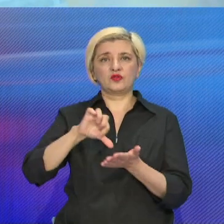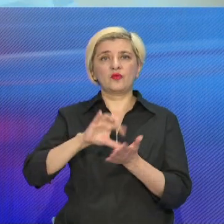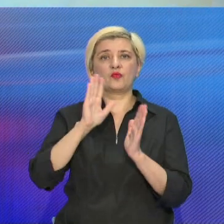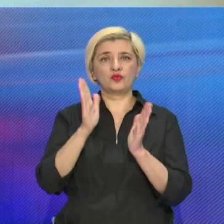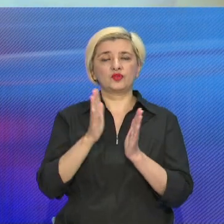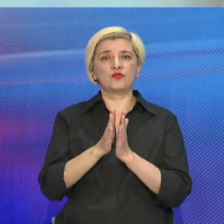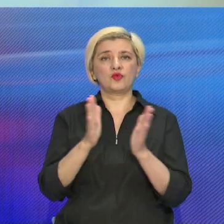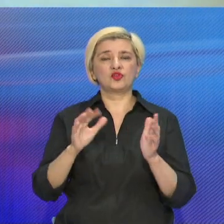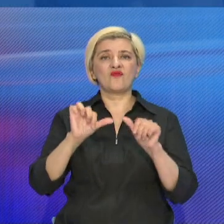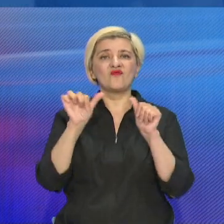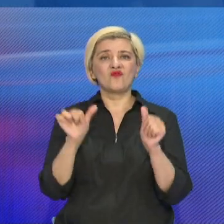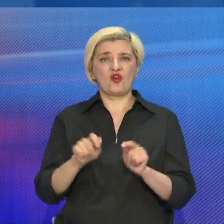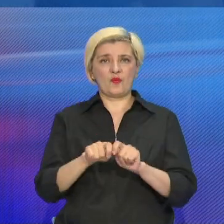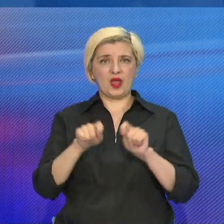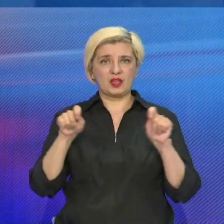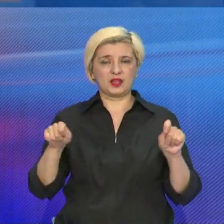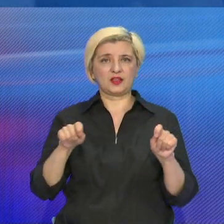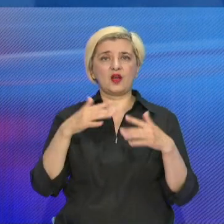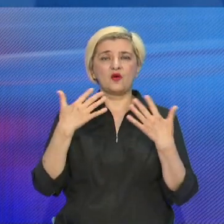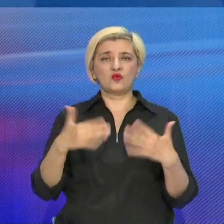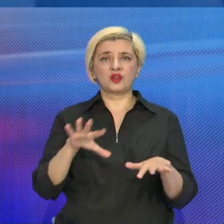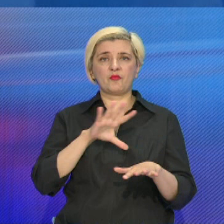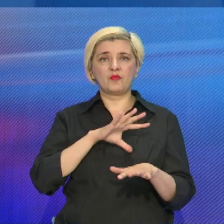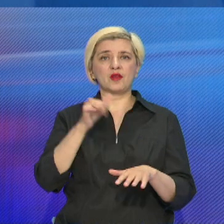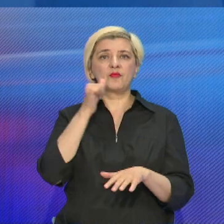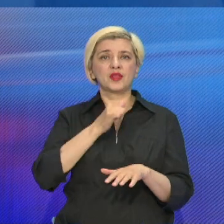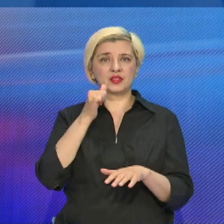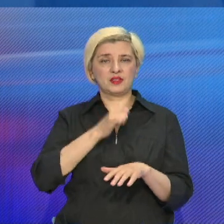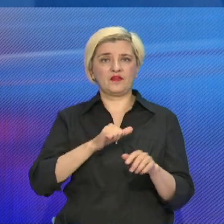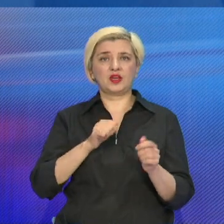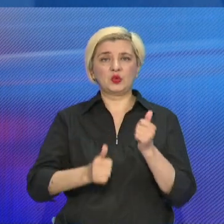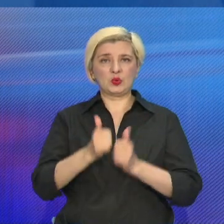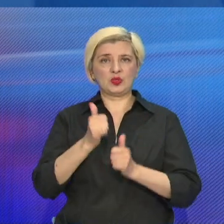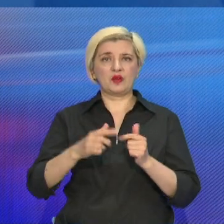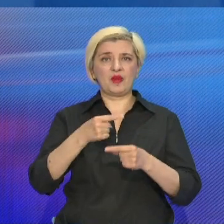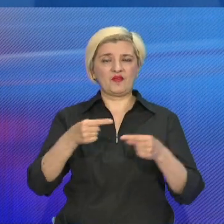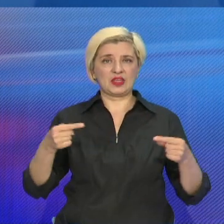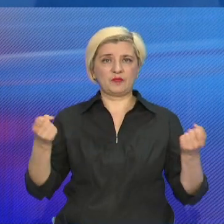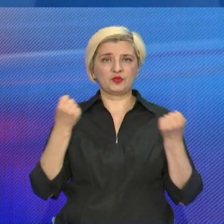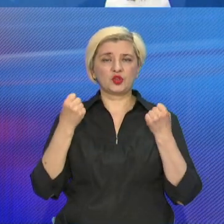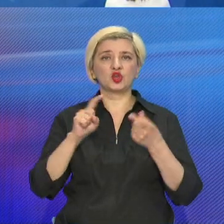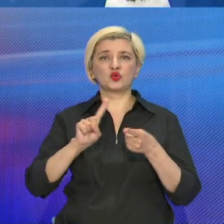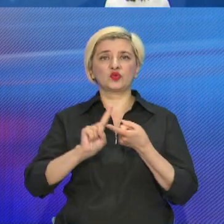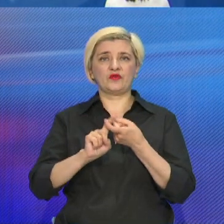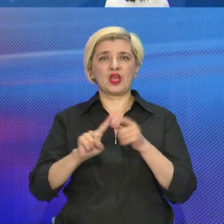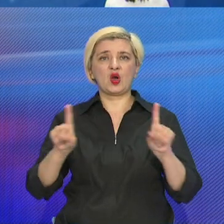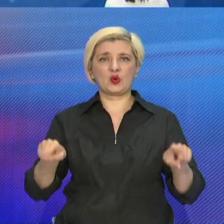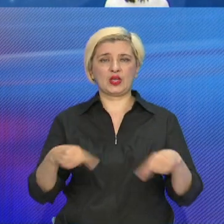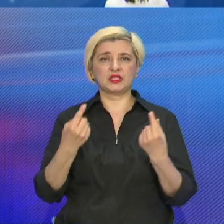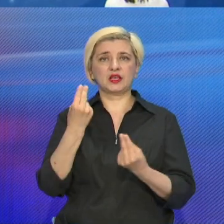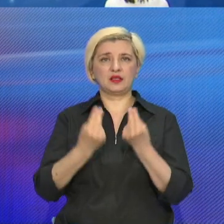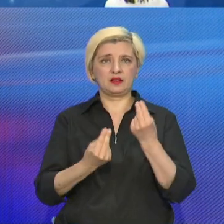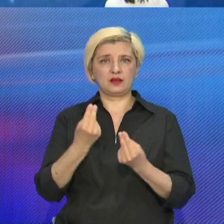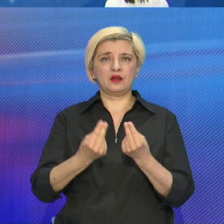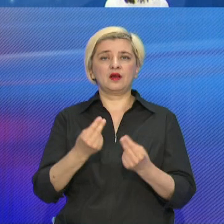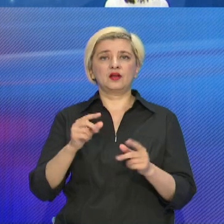открытый. Проведены уже тестовые турниры практически по всех видах спорта. Что касается организации гульнев, то створены организационные